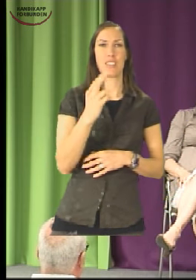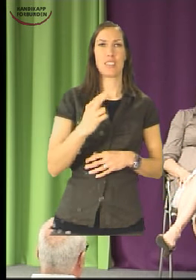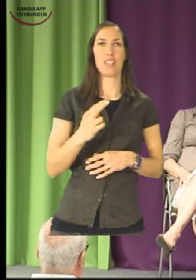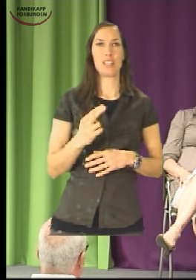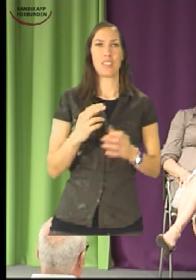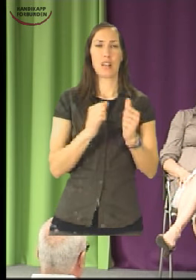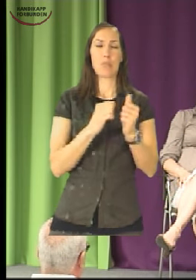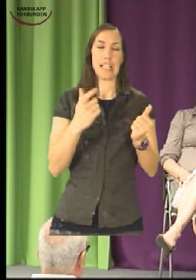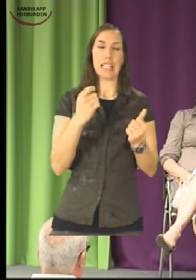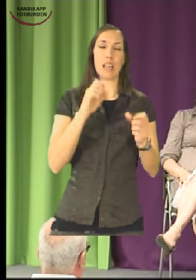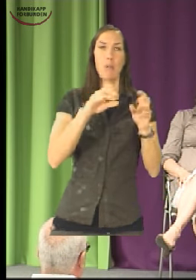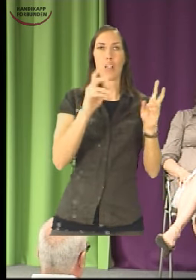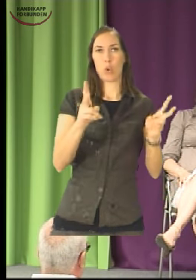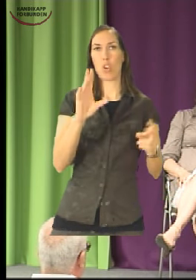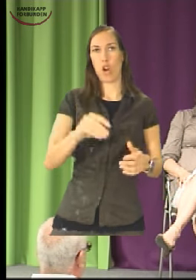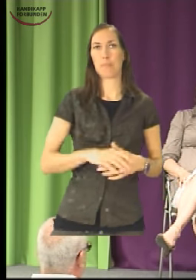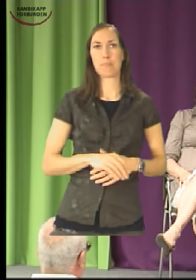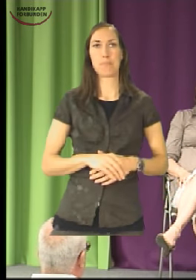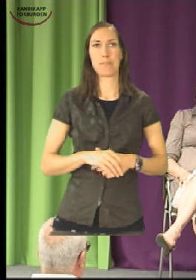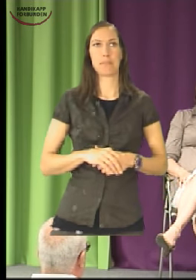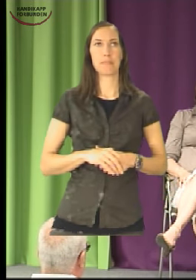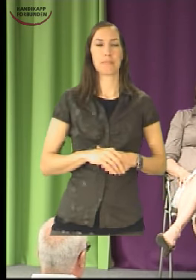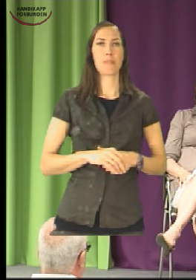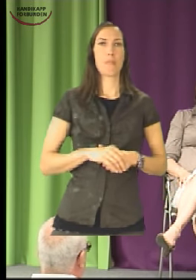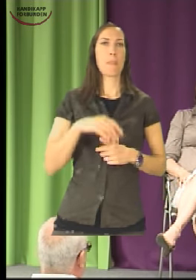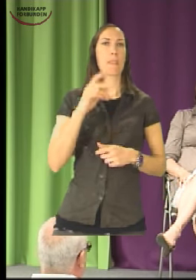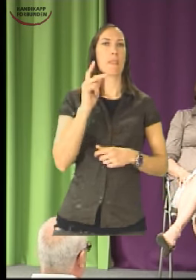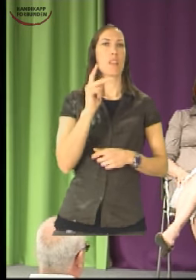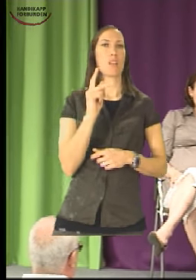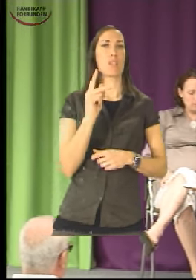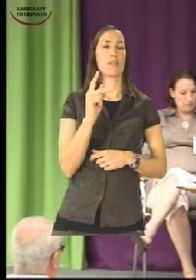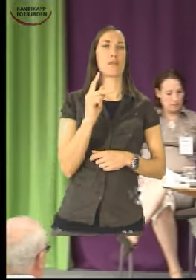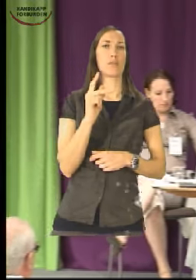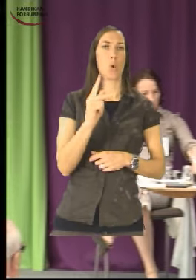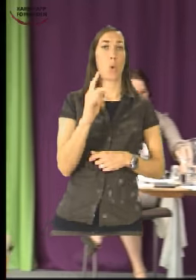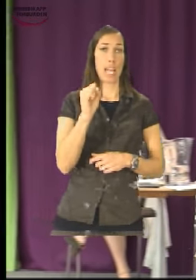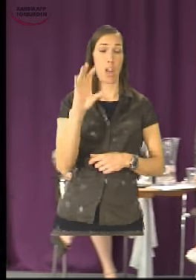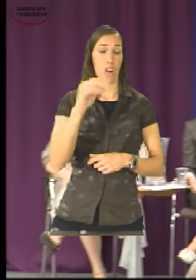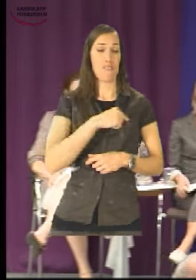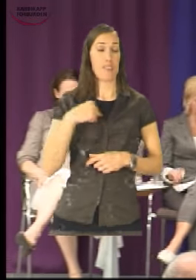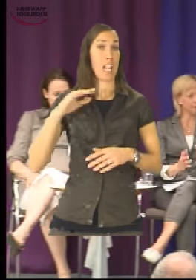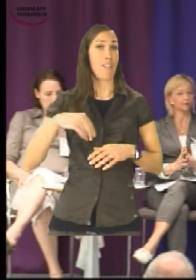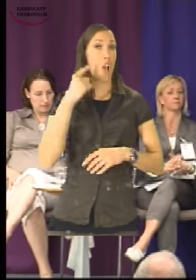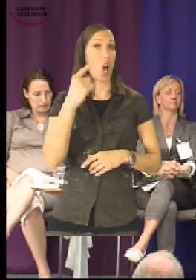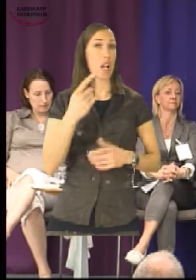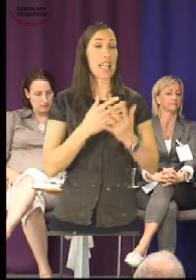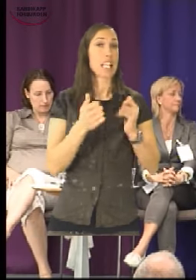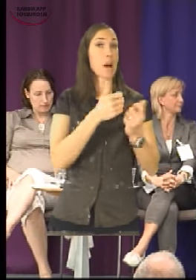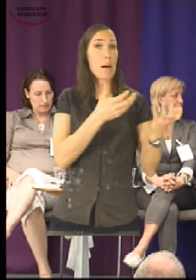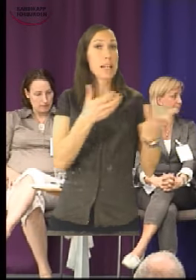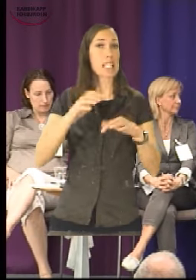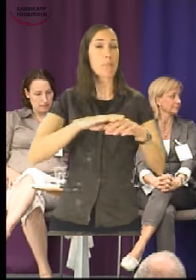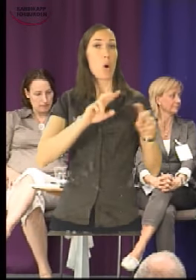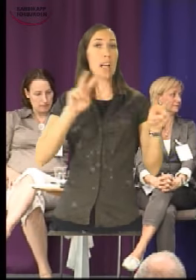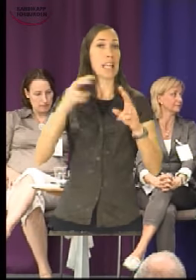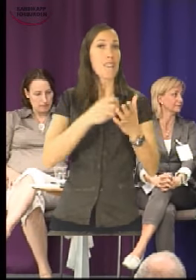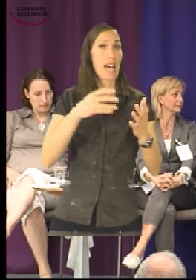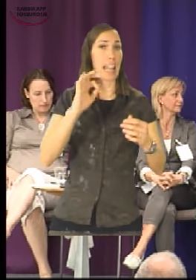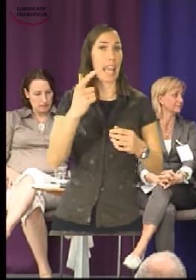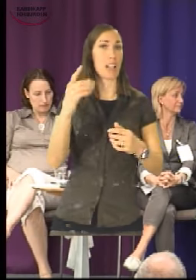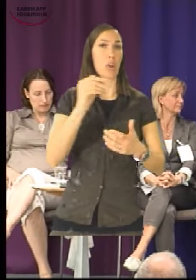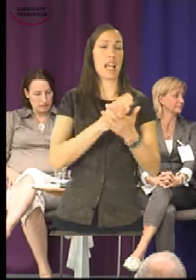till viss del. Nu har vi hört då att det är inte bara brist på likvärdighet när det gäller tillgången